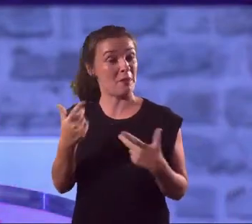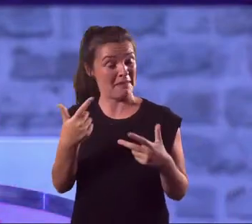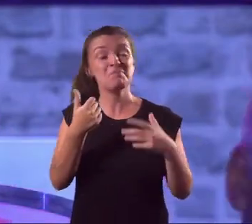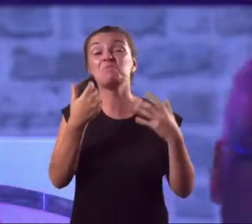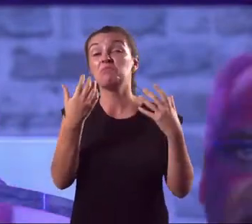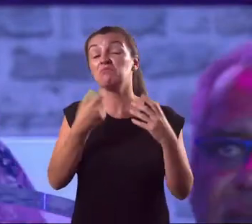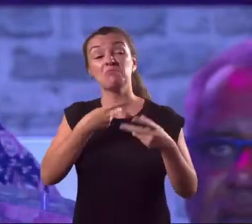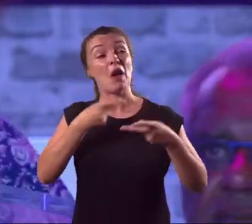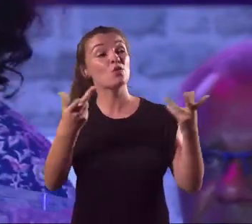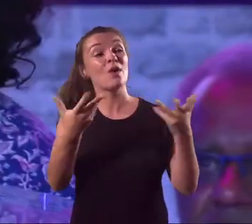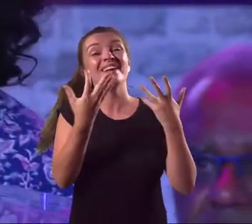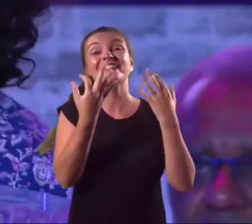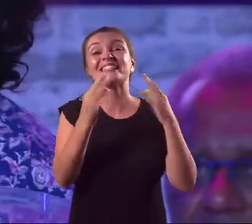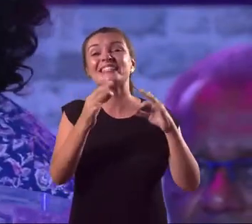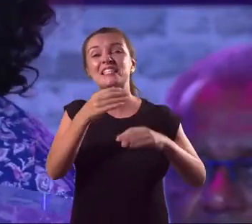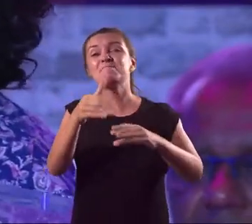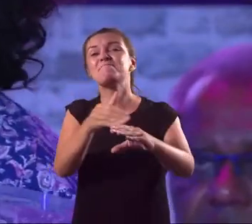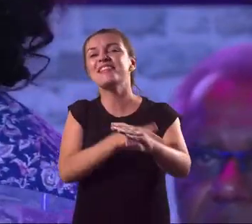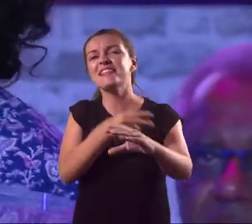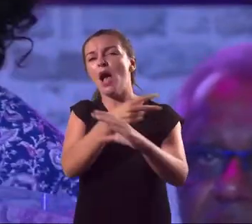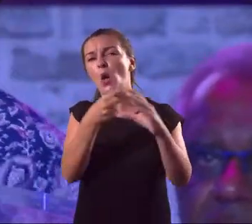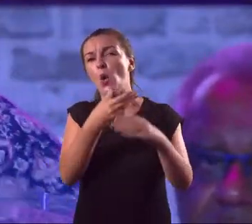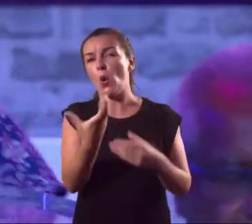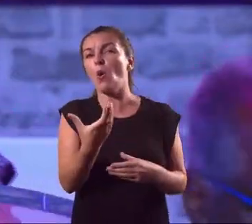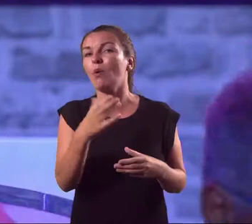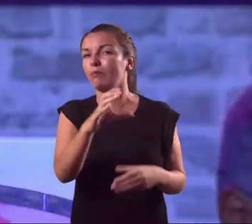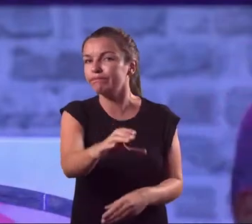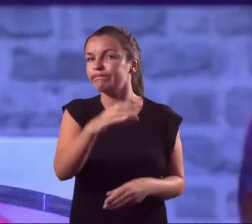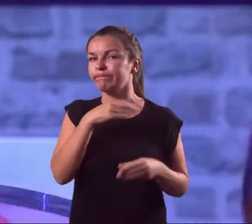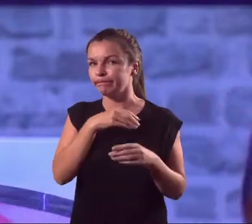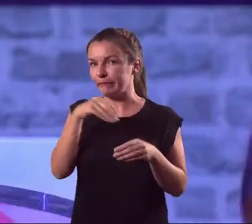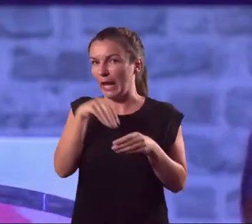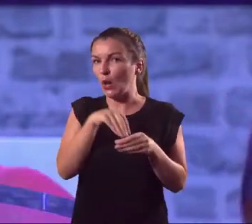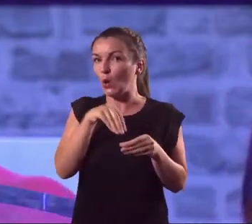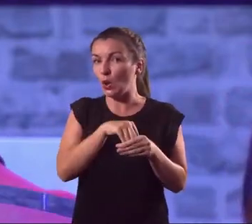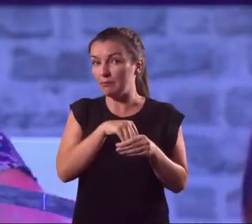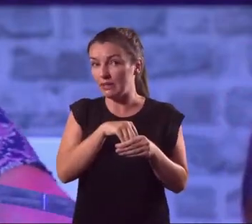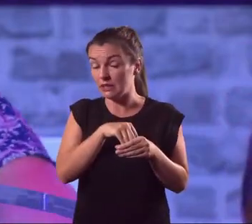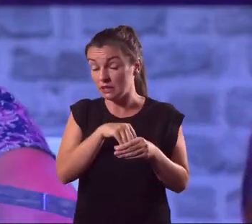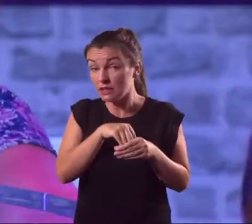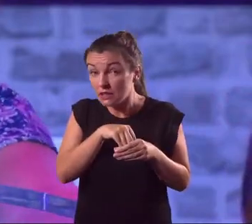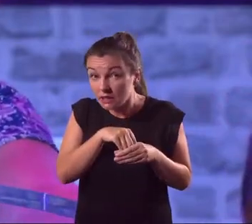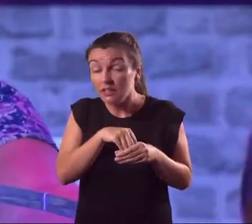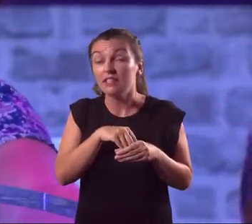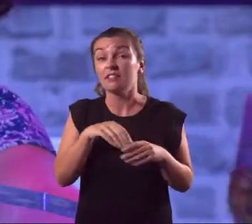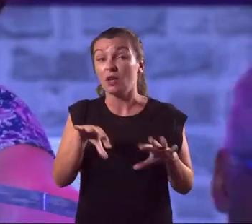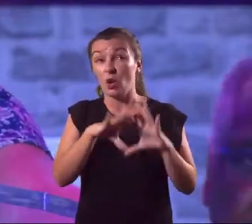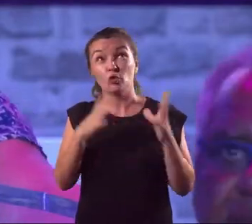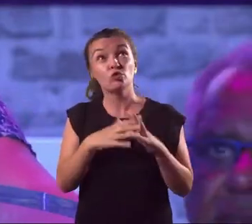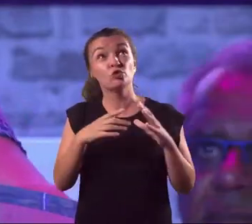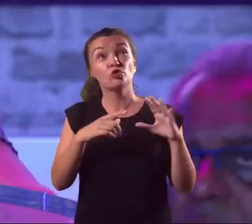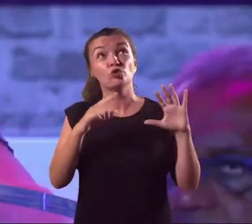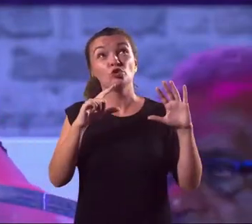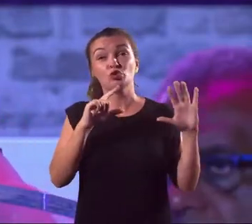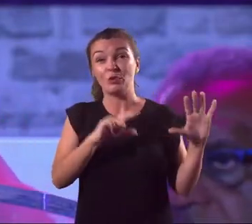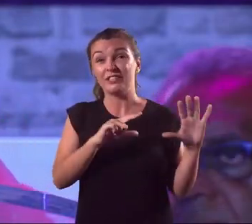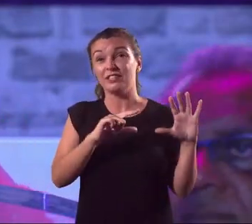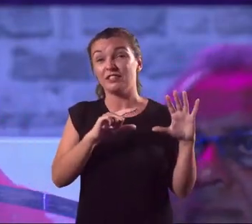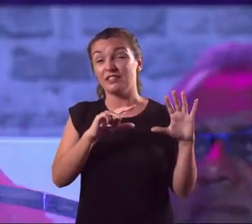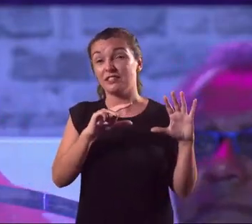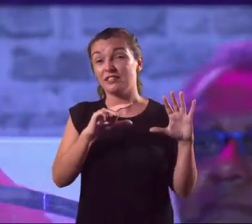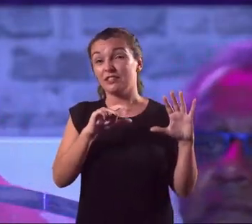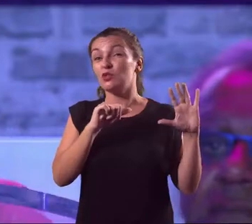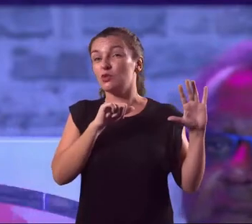année, 20 milliards l'an prochain, au cas où vous n'en aviez pas assez, dont déjà 79 millions rien que pour les Outre-mer cette